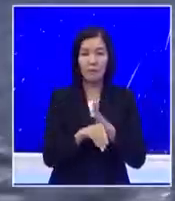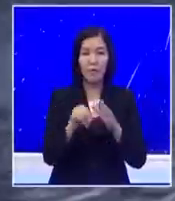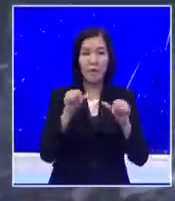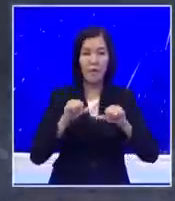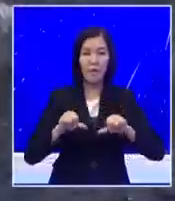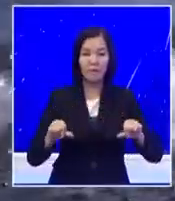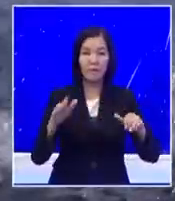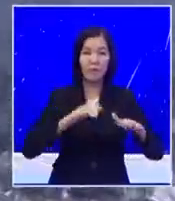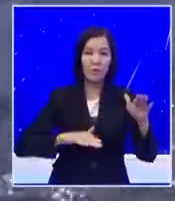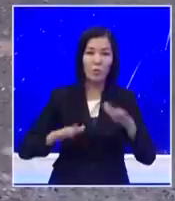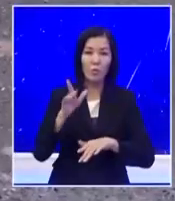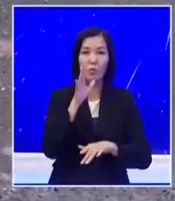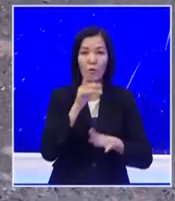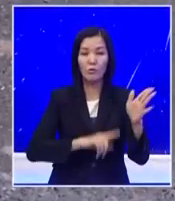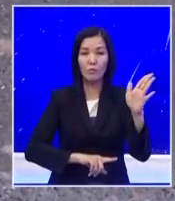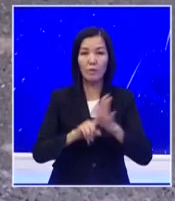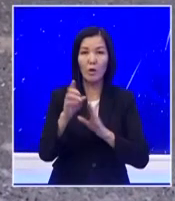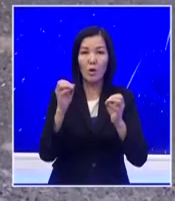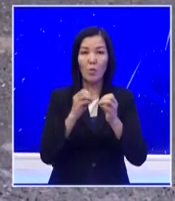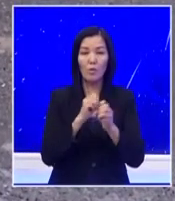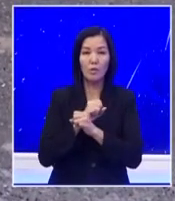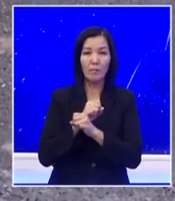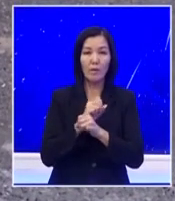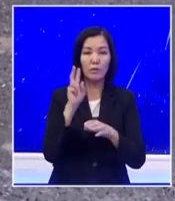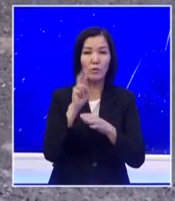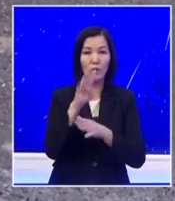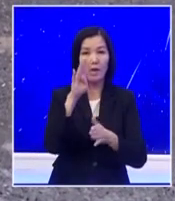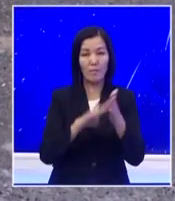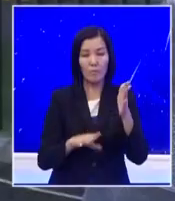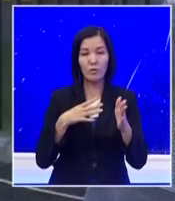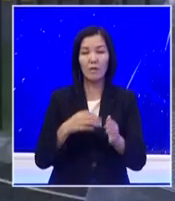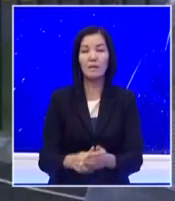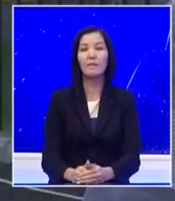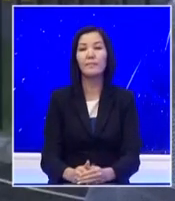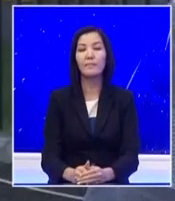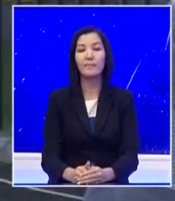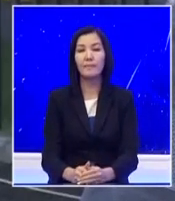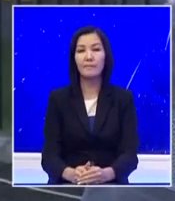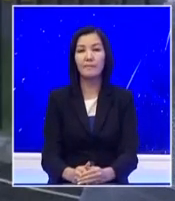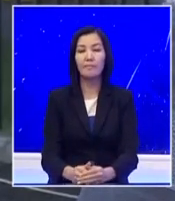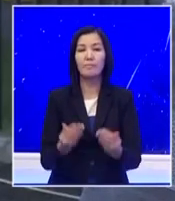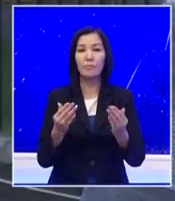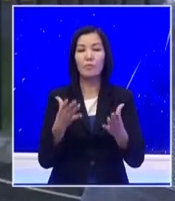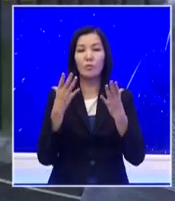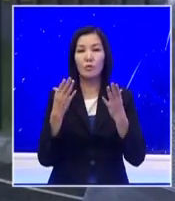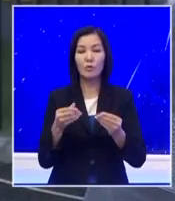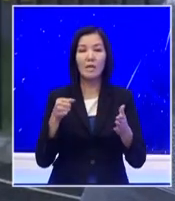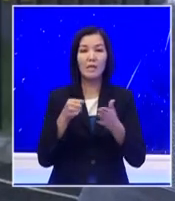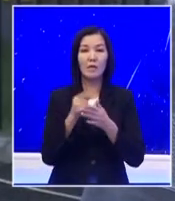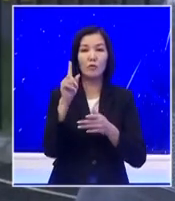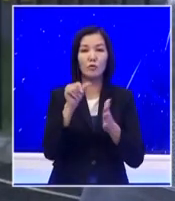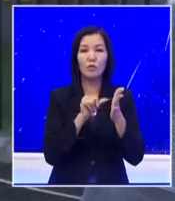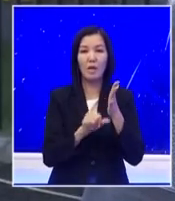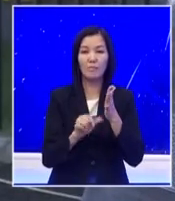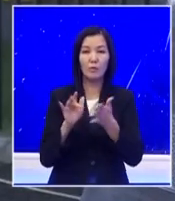мүшелері шомылу маусымы басталғалы 10 демалыс орнына айыппұл салған. Біз осы уақытқа дейін 160